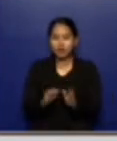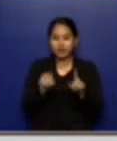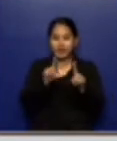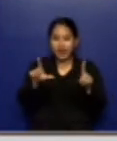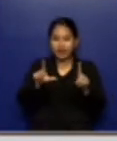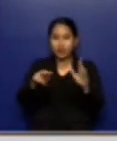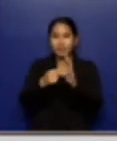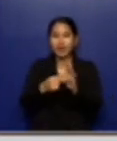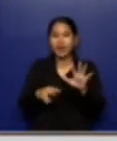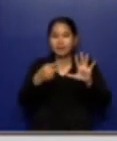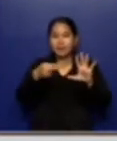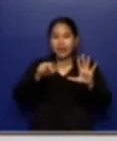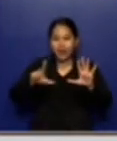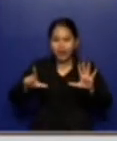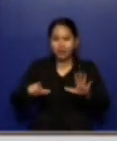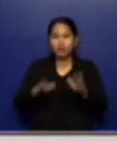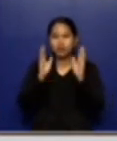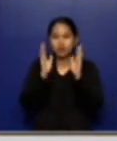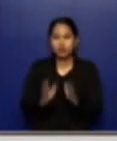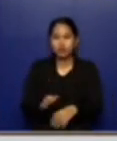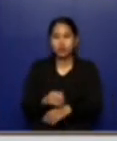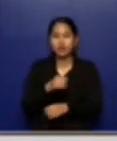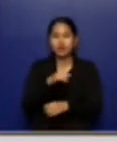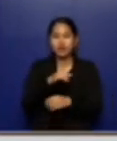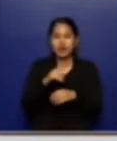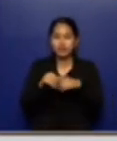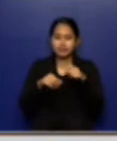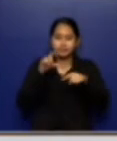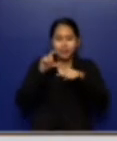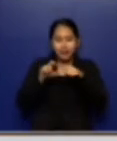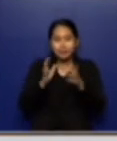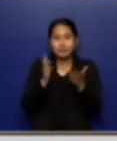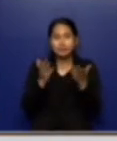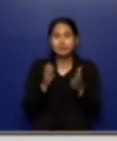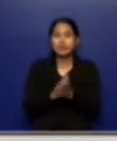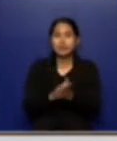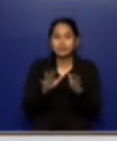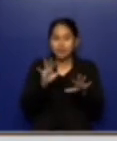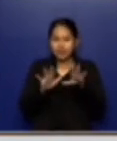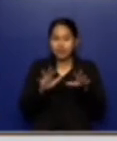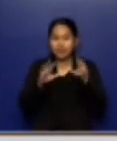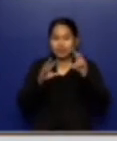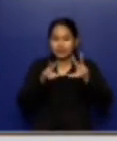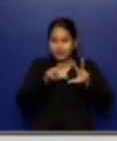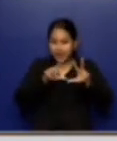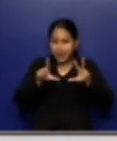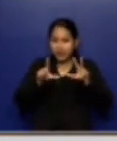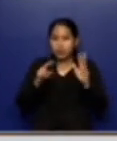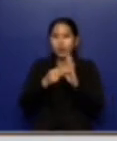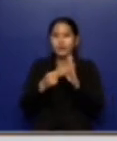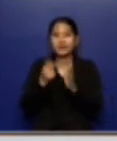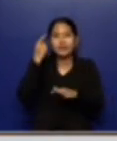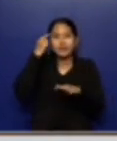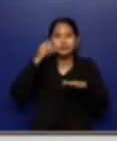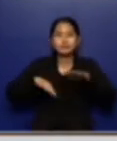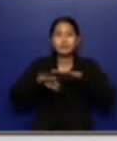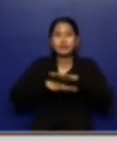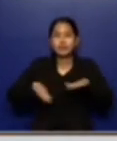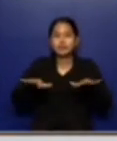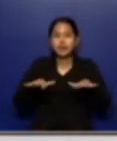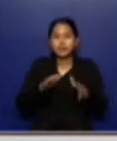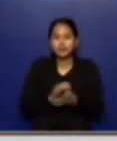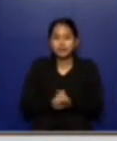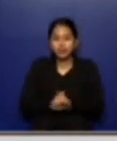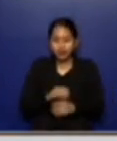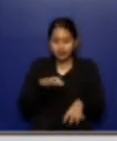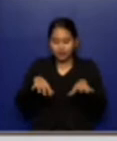าน10คนก็หา 500,000 ล้าน60ล้านคนก็3ล้านอันนี้คือคิดให้ดูคร่าวๆนะครับฉะนั้นใน